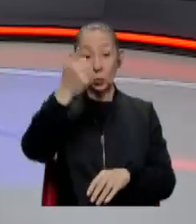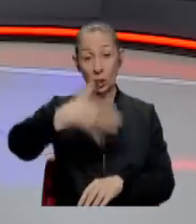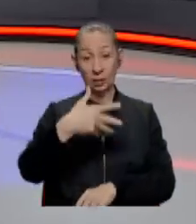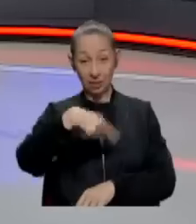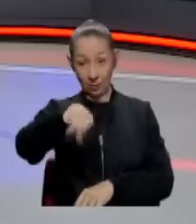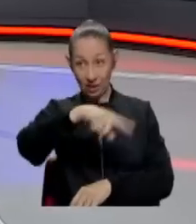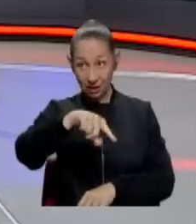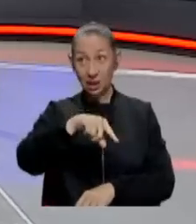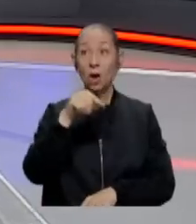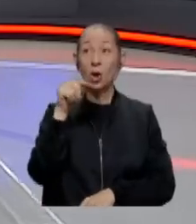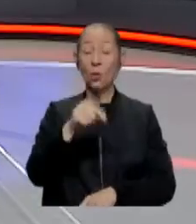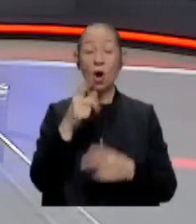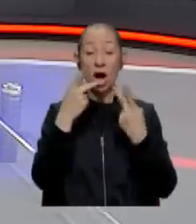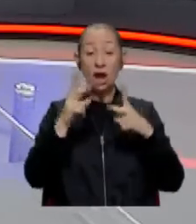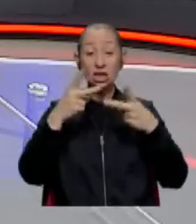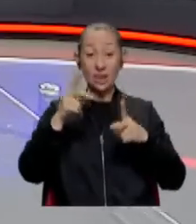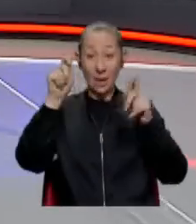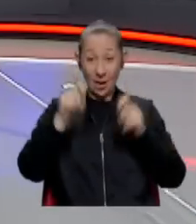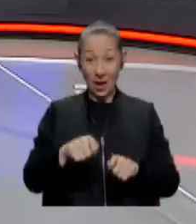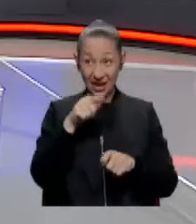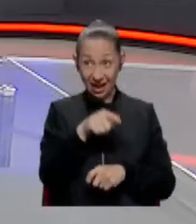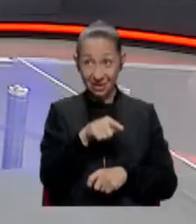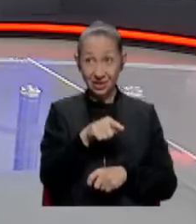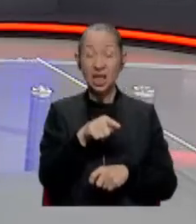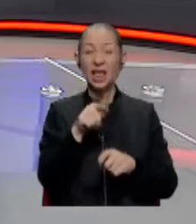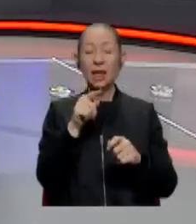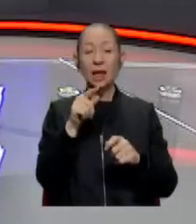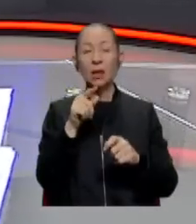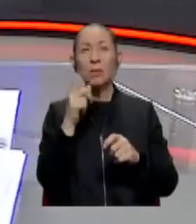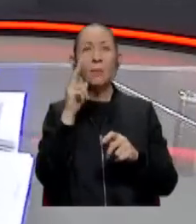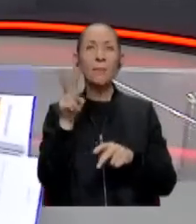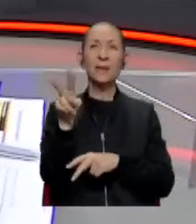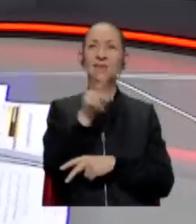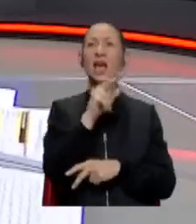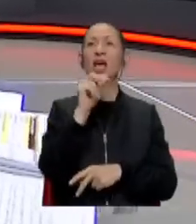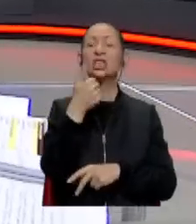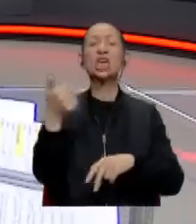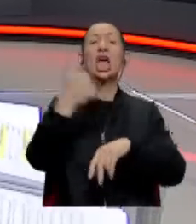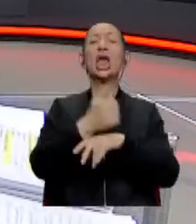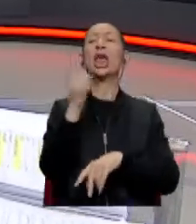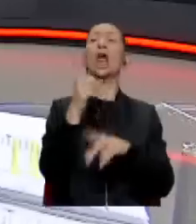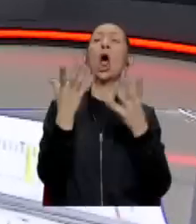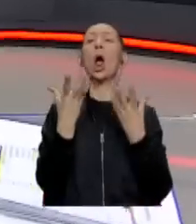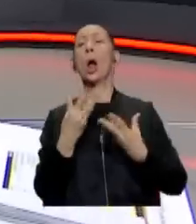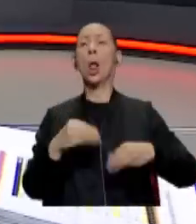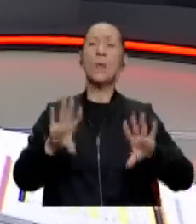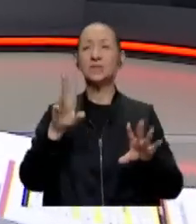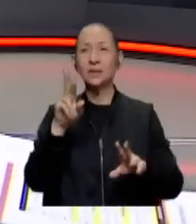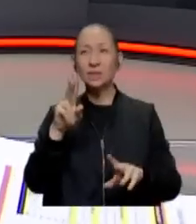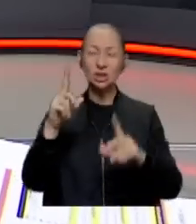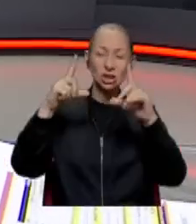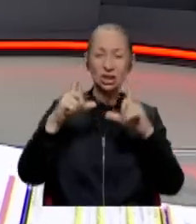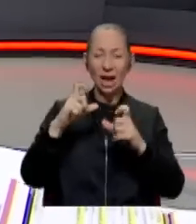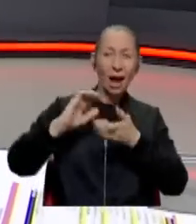bu beyanname açıklanırken yaklaşımlarına hiç iktidar olmamışız gibi çekpembe diye